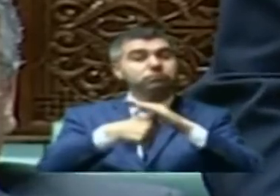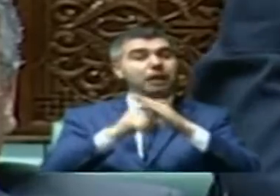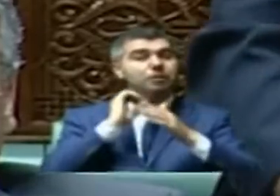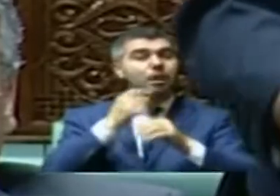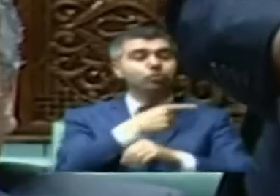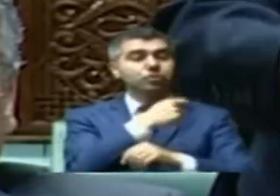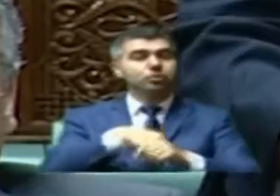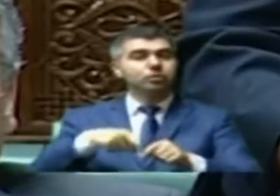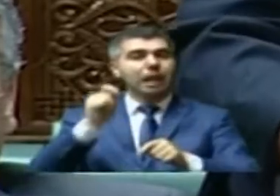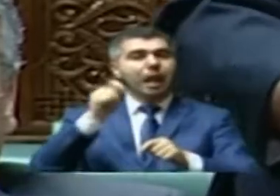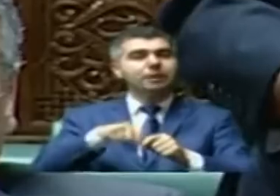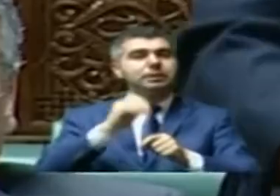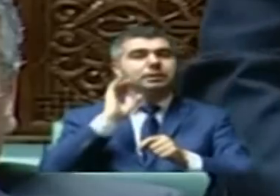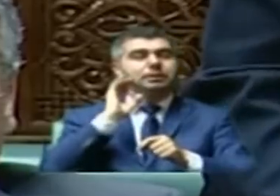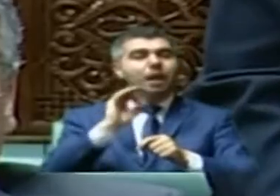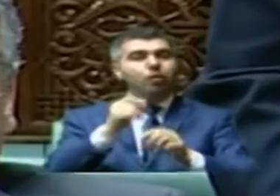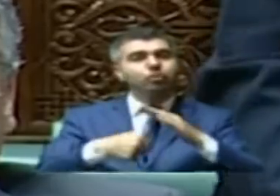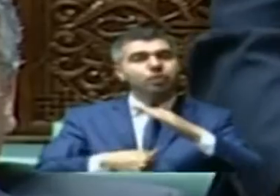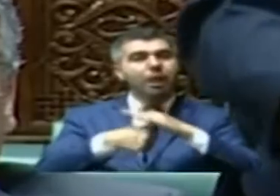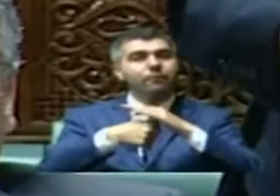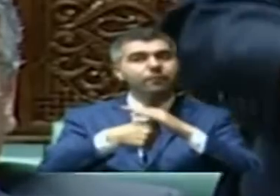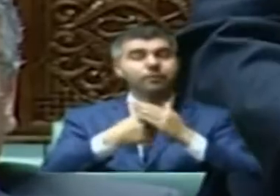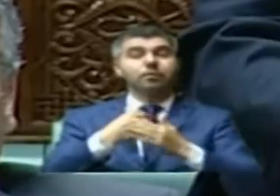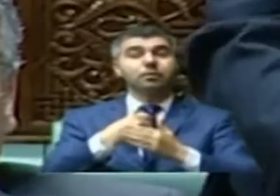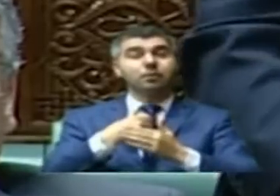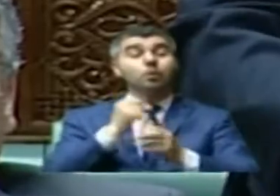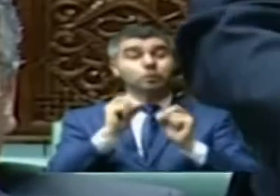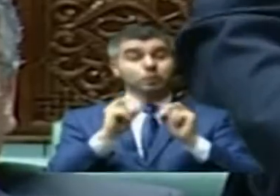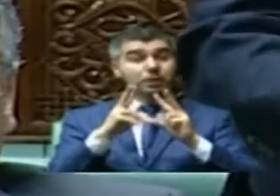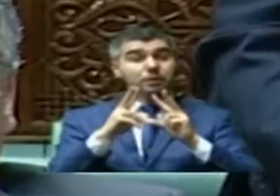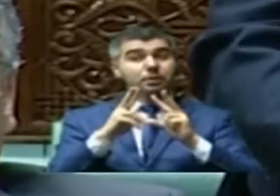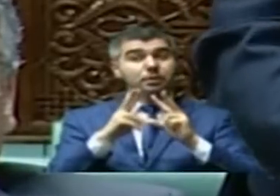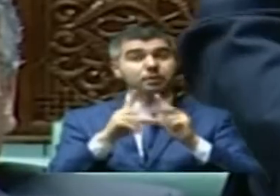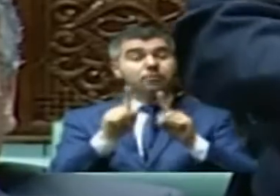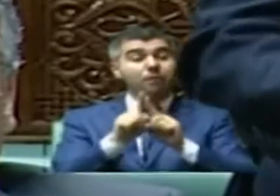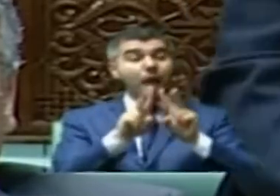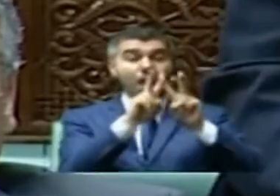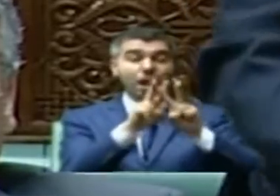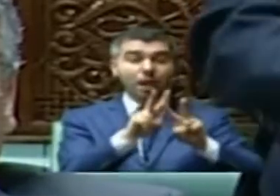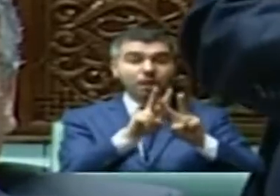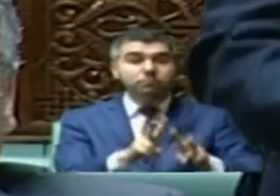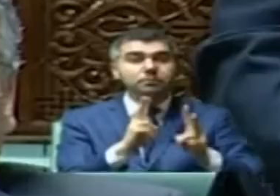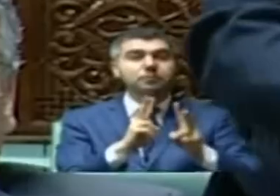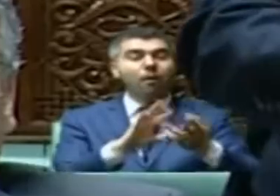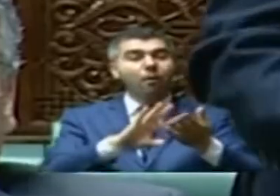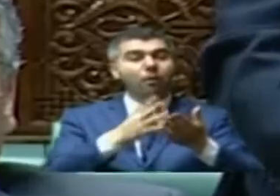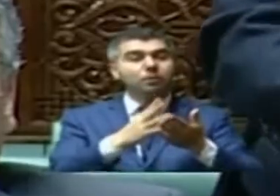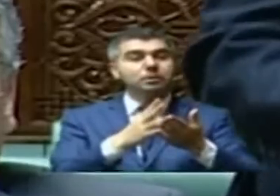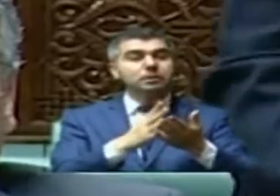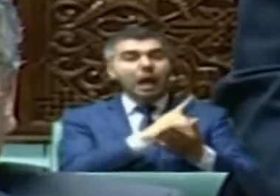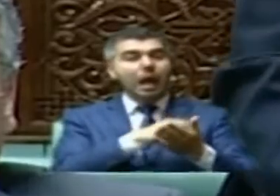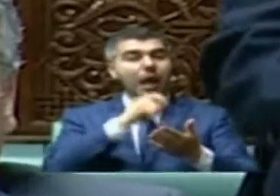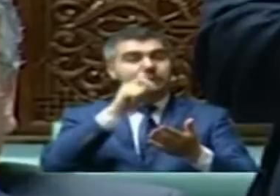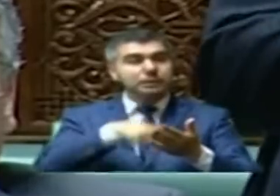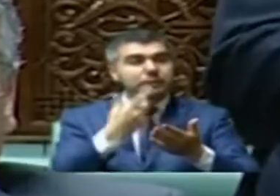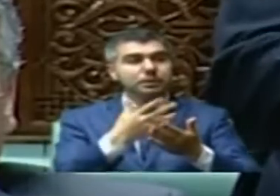القضائية، ويرأس النيابة العامة إلى حدود الساعة، وينبغي أن يأمر بفتح بحث وتحقيق في جميع ادعاءات